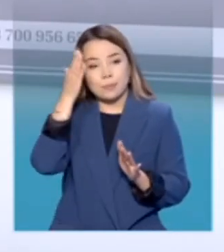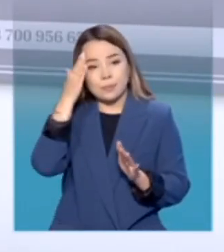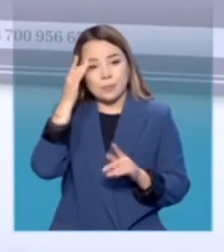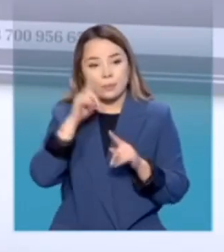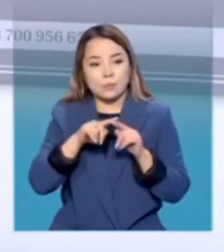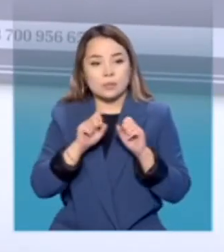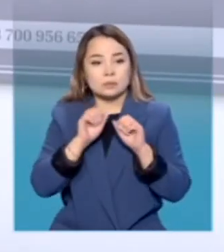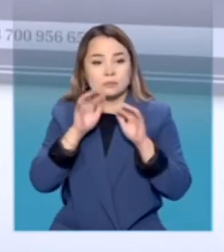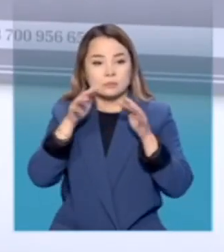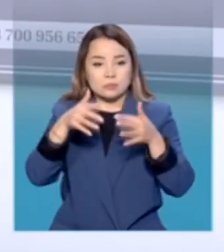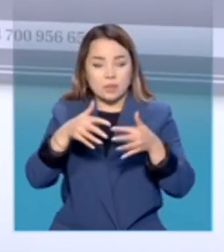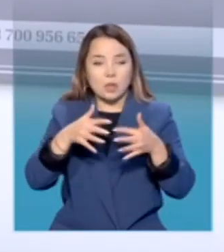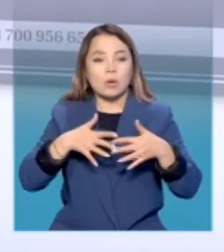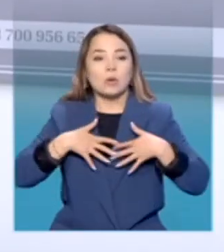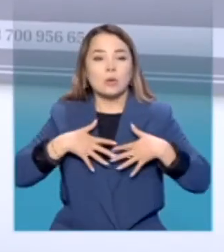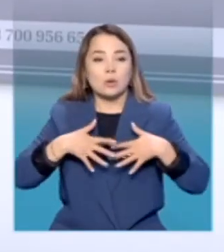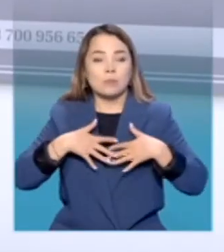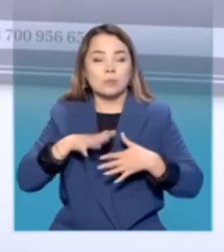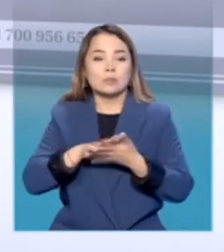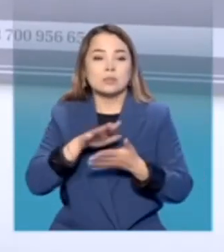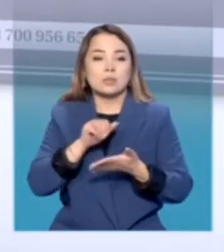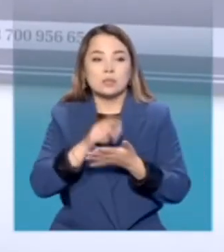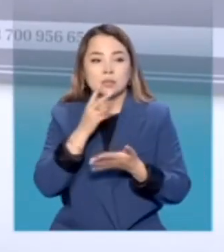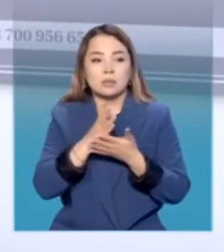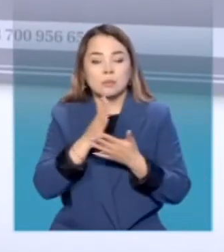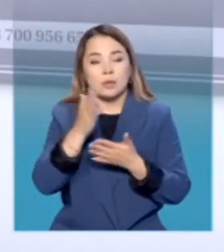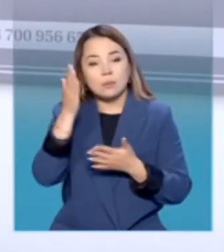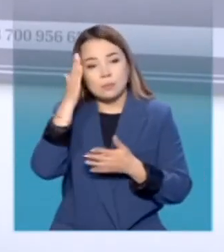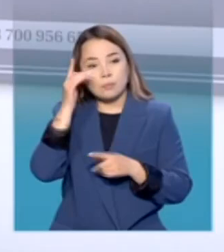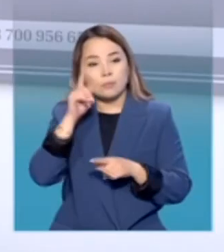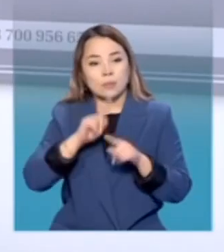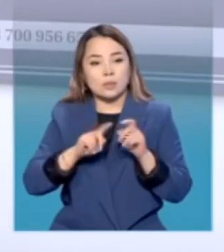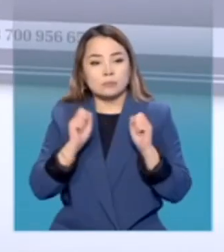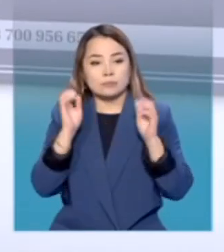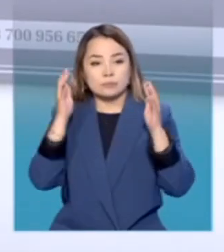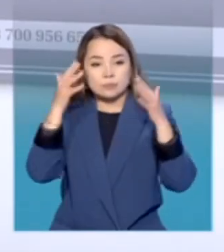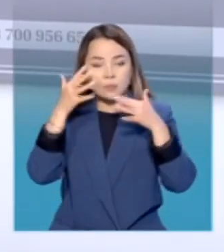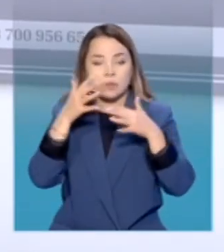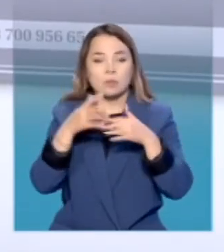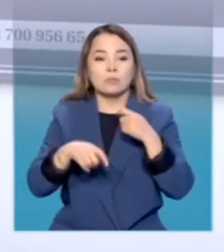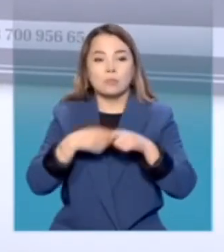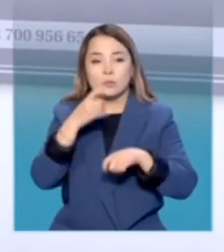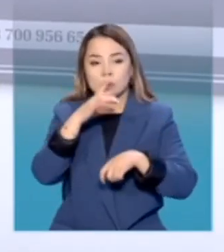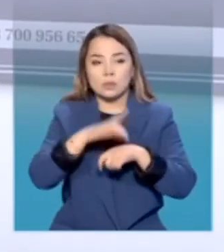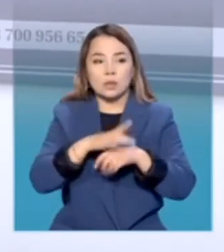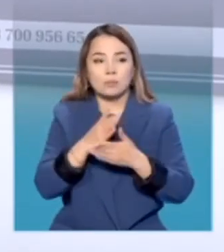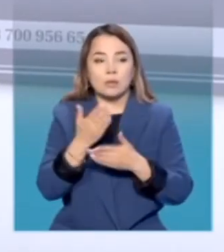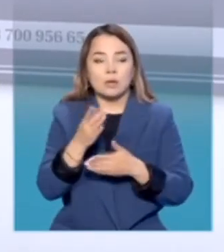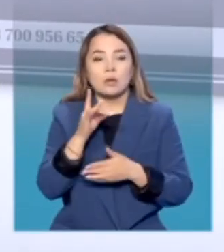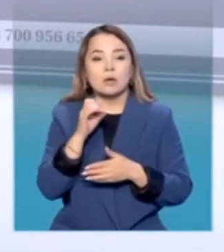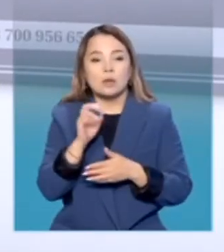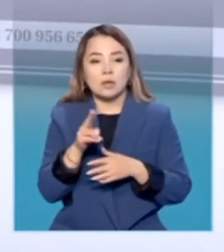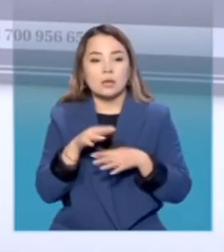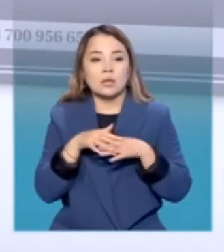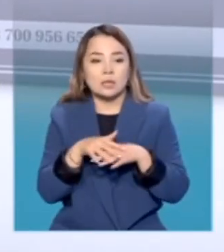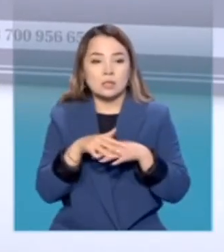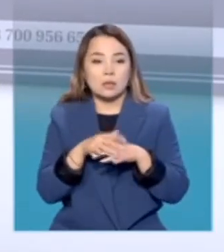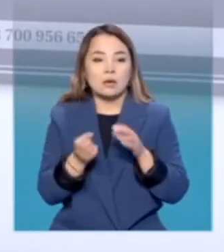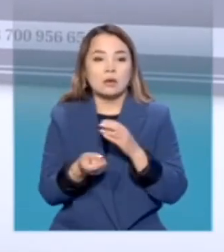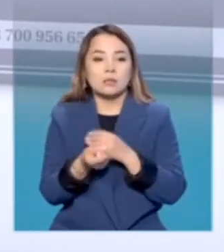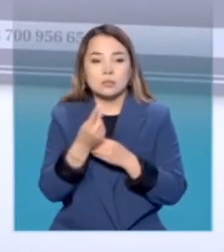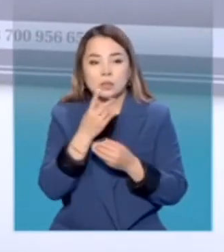тез барады, және де өкпесіне тез барады. Миға тез барып, ол миды зақымдайды. Ол жерде рак клеткаларын